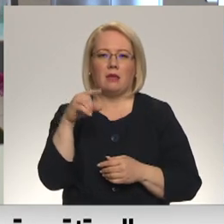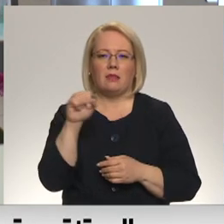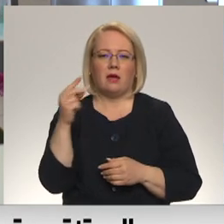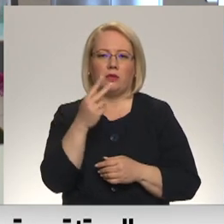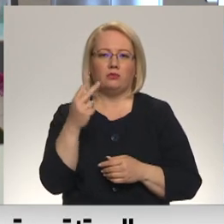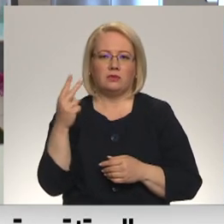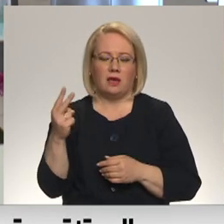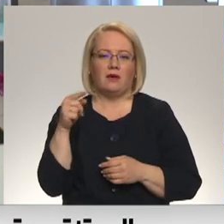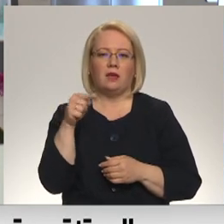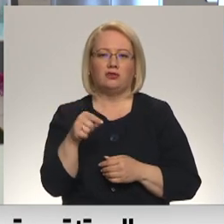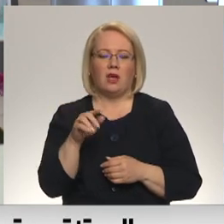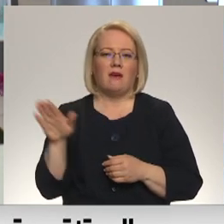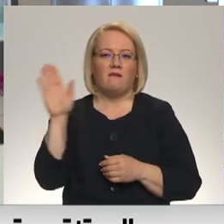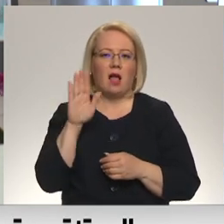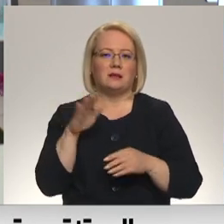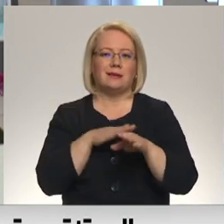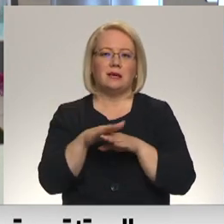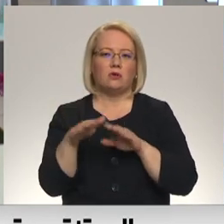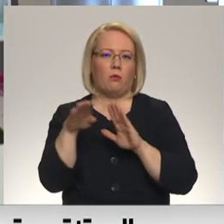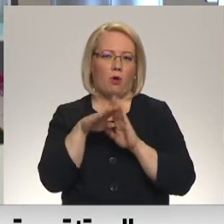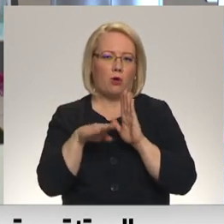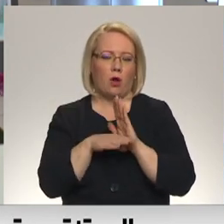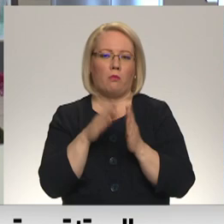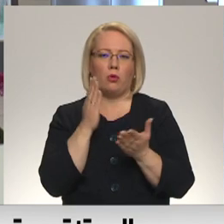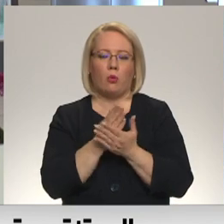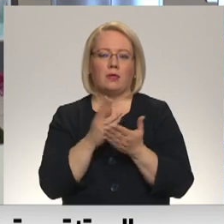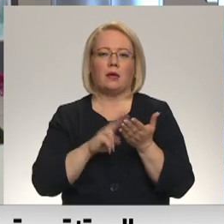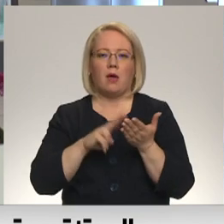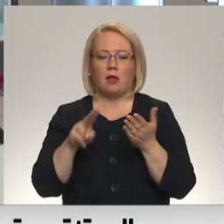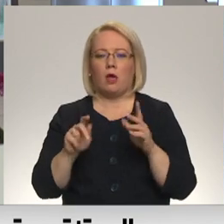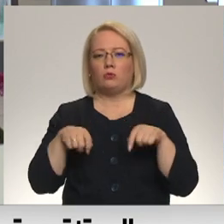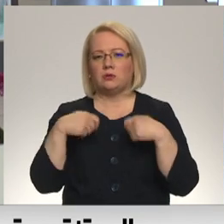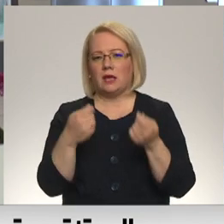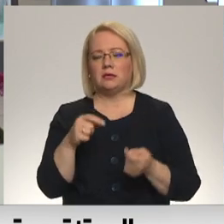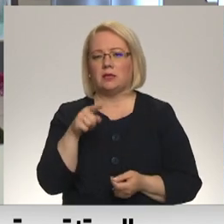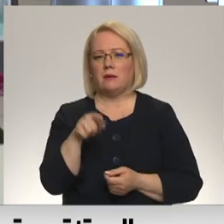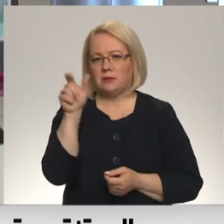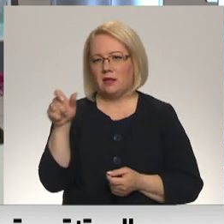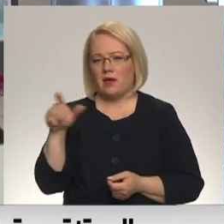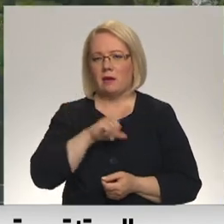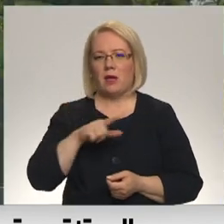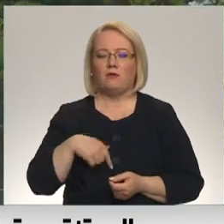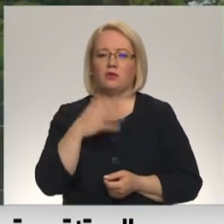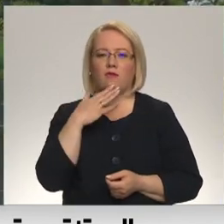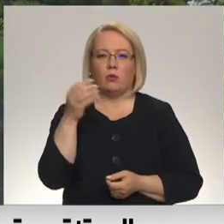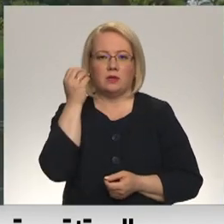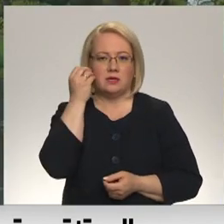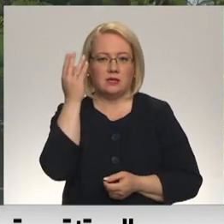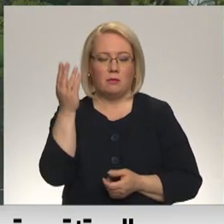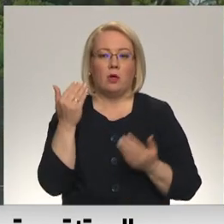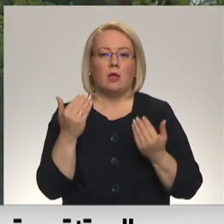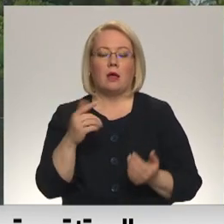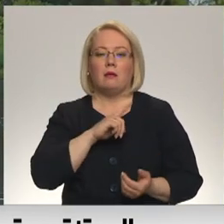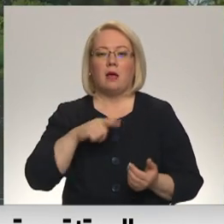Nu, tad šī valsts īstenotā programma noteikti mums ļaus arī sniegt šiem cilvēkiem šo latviešu valodas izglītību. Pašreiz